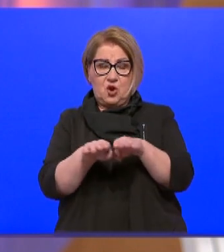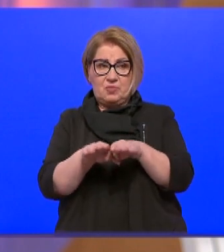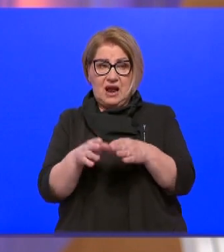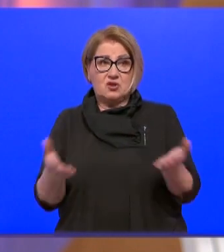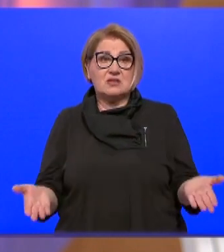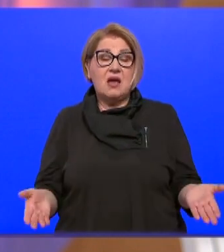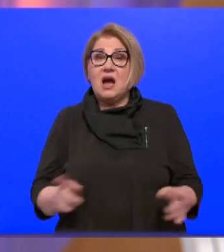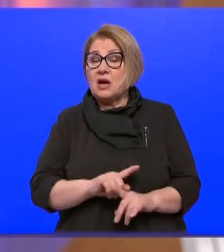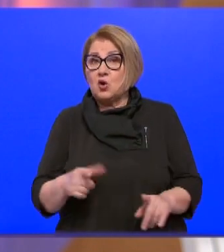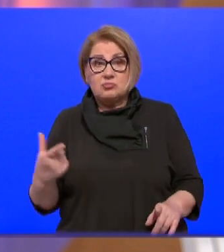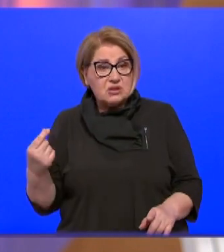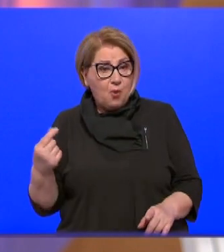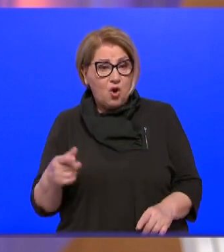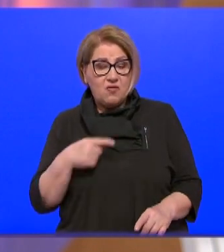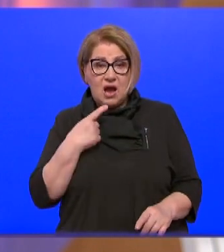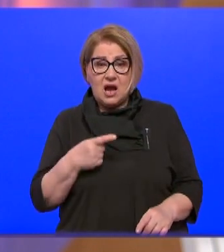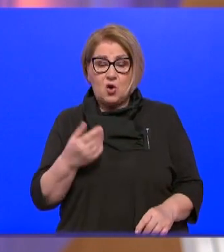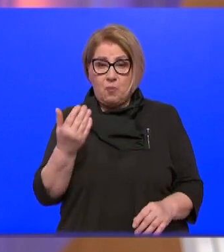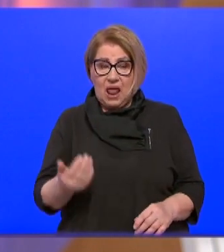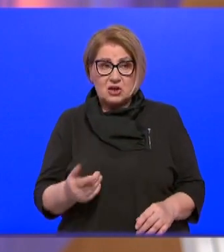sve ravnopravno. Znači plaća,